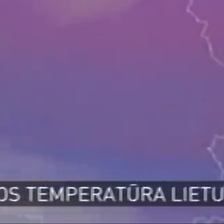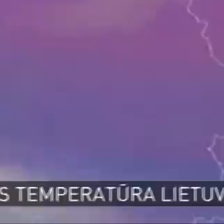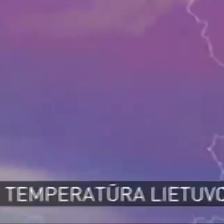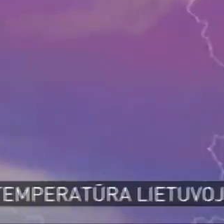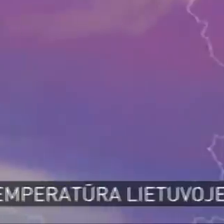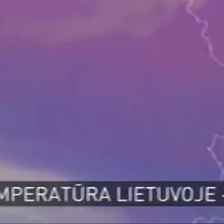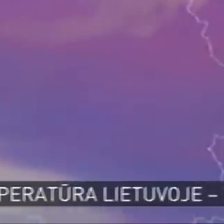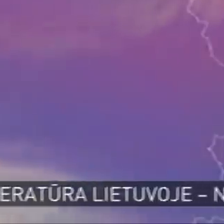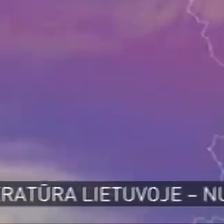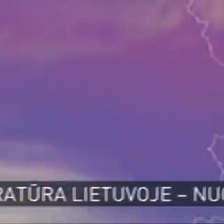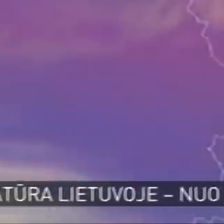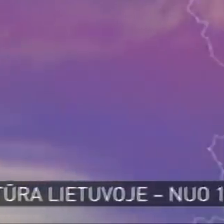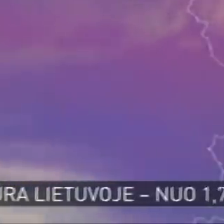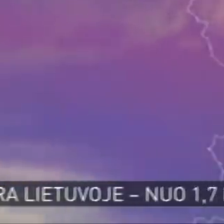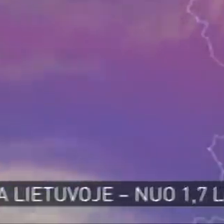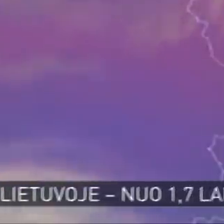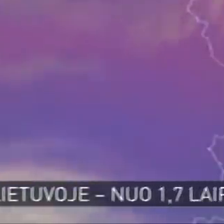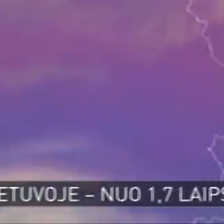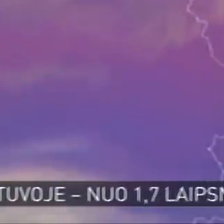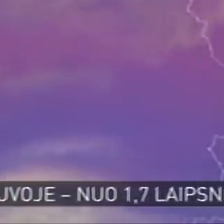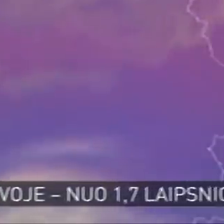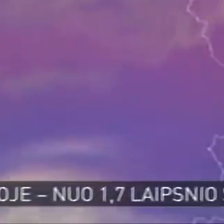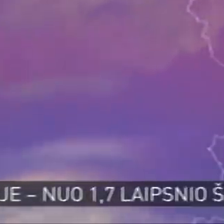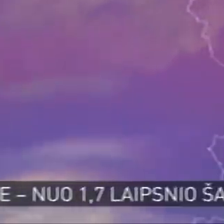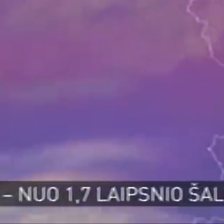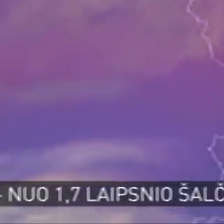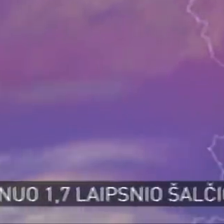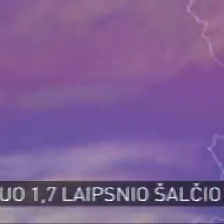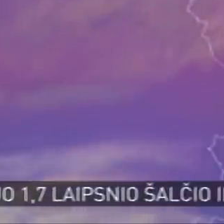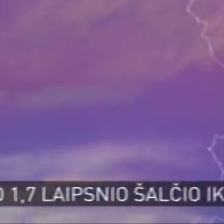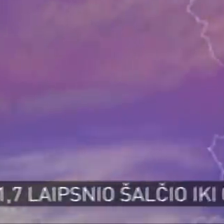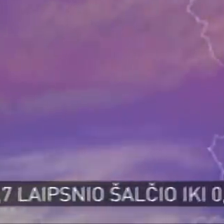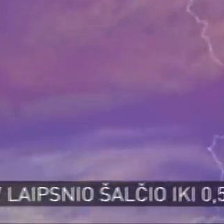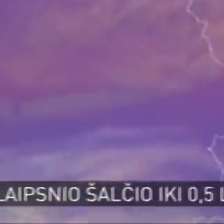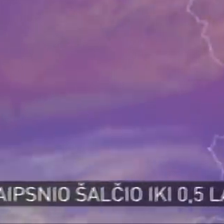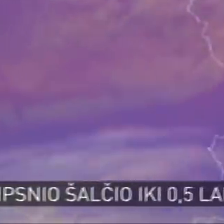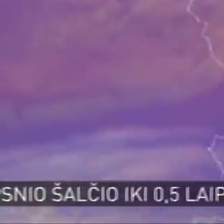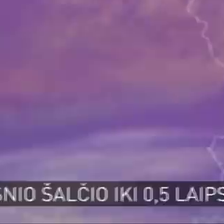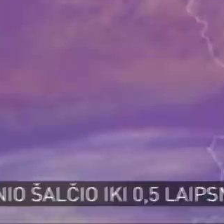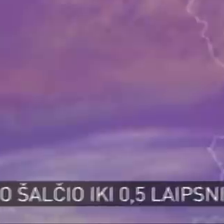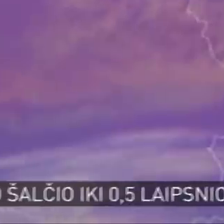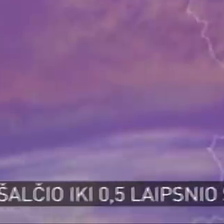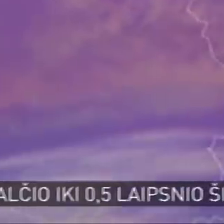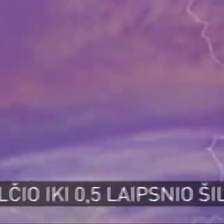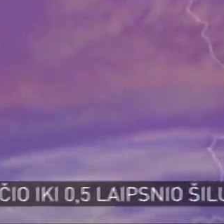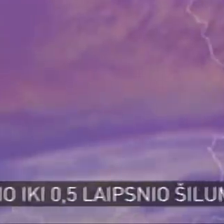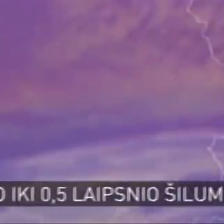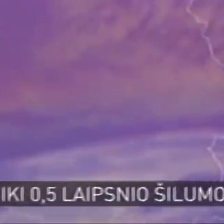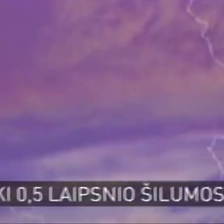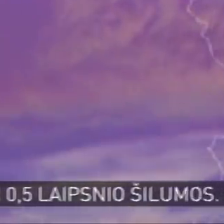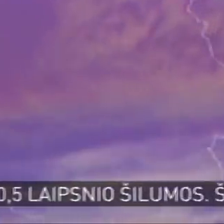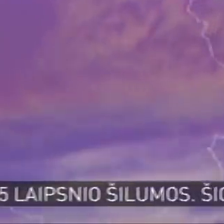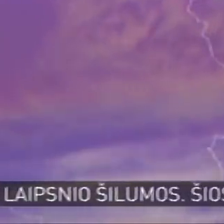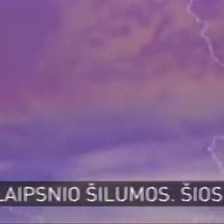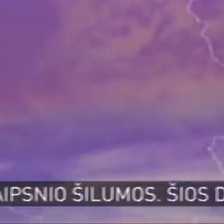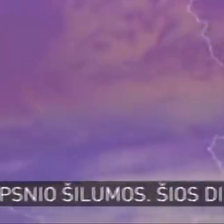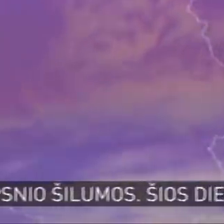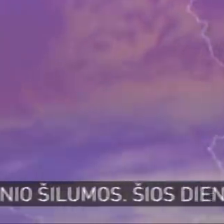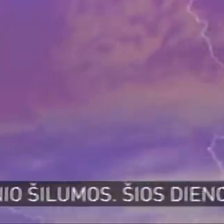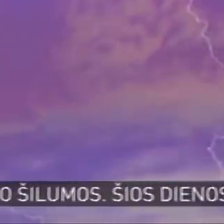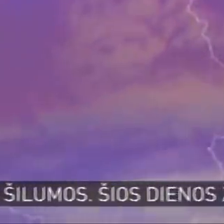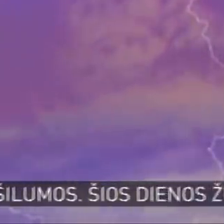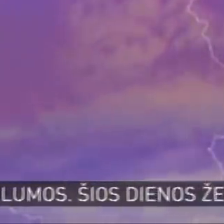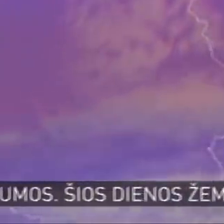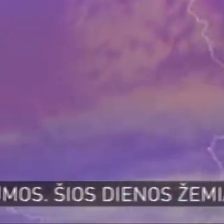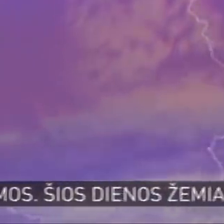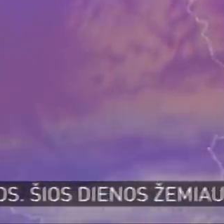oro masėje, čia įvaizduojama violetinė spalva. Apskritai, savaitgalio orai bus labai nepastovūs. Į savaitgalį tilps viena gana pavasariška